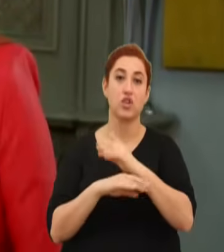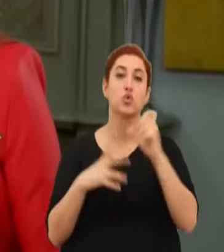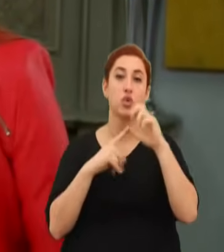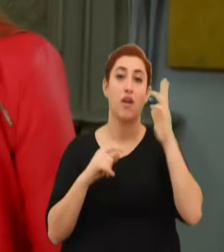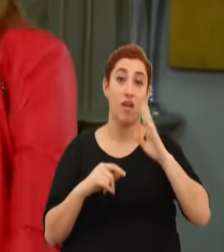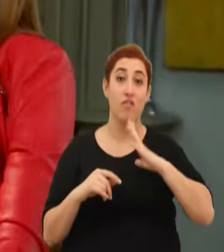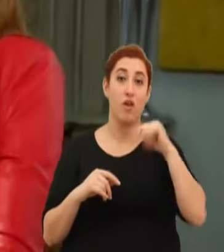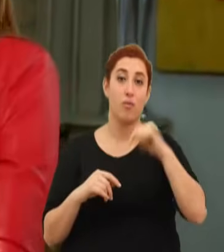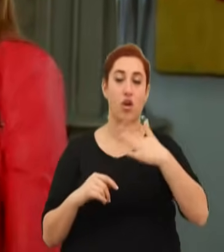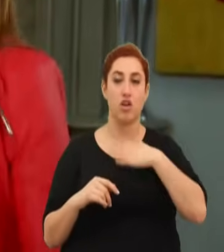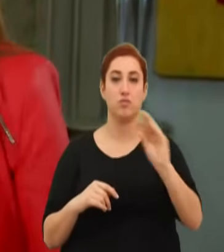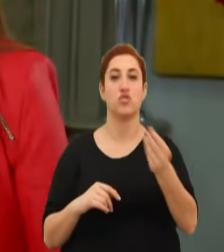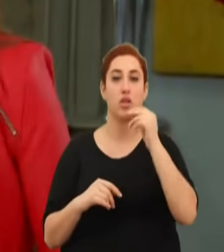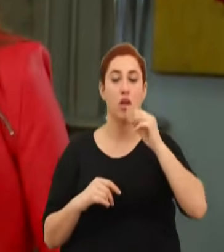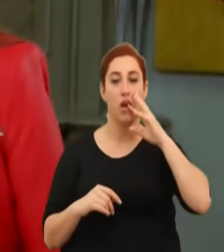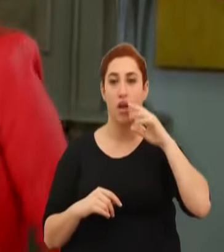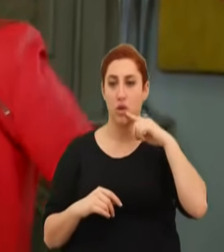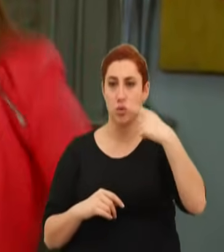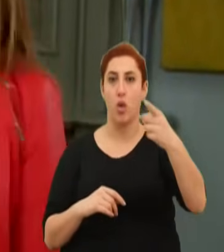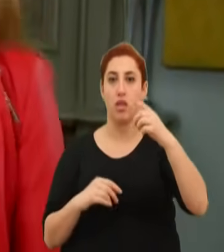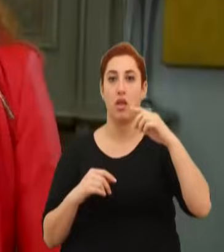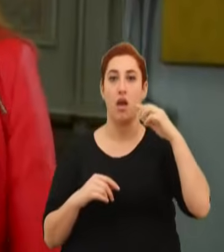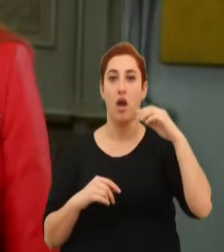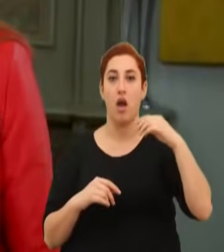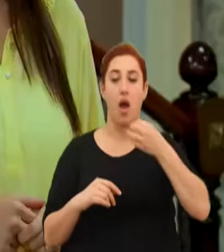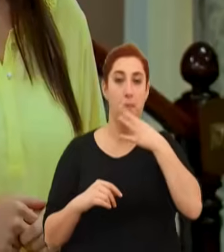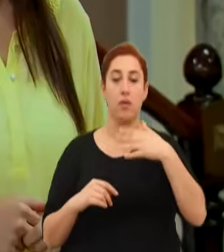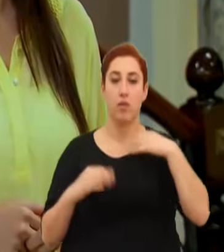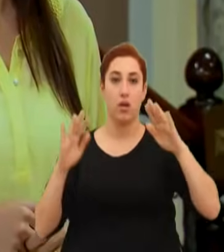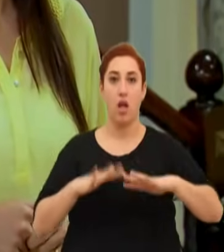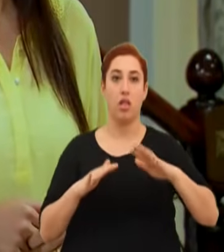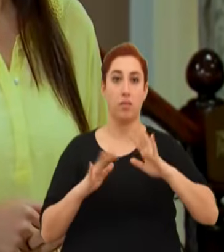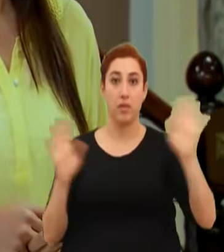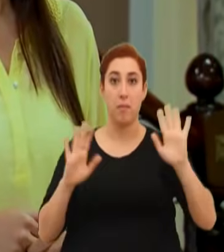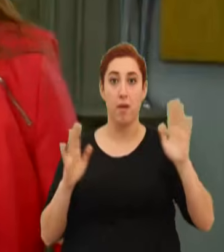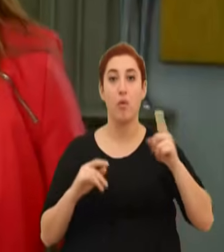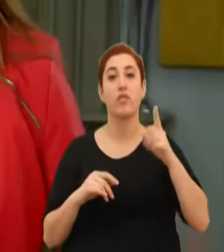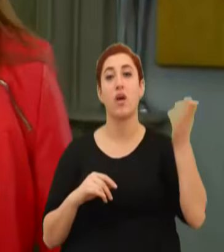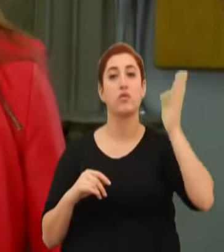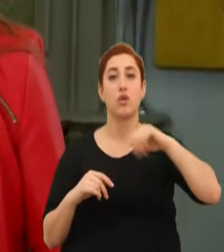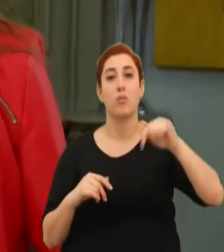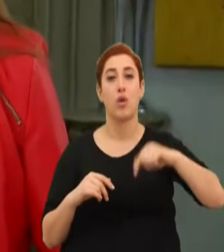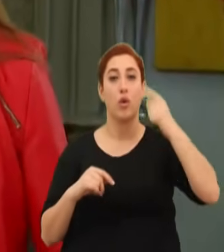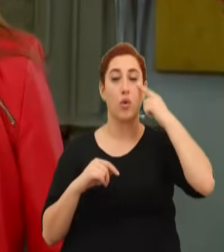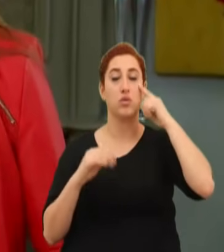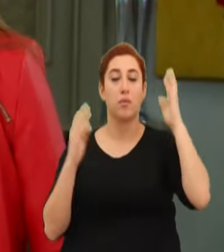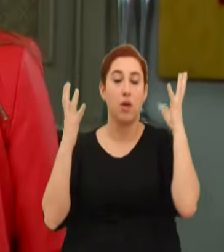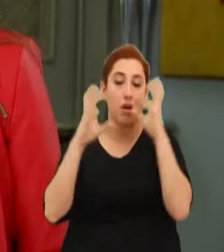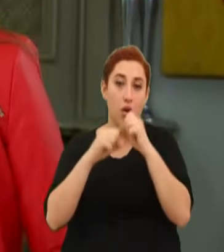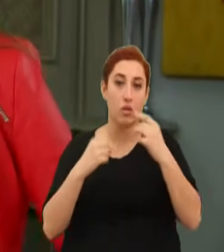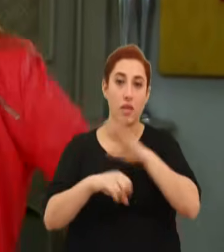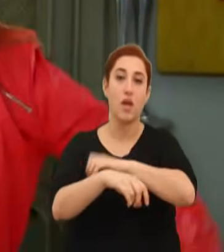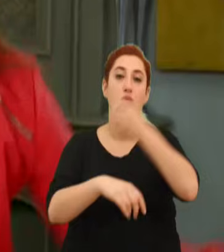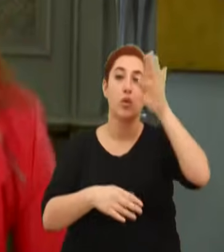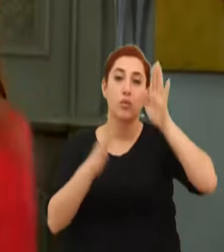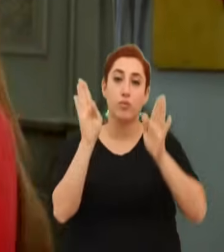Şükrü Efendi var ya, böyle karşıma geçti, şak diye haberi söyledi. Diye böyle kalmışım bir süre, tamam mı? Ondan sonra böyle gözlerim kararmaya başladı.